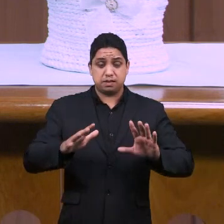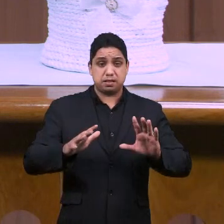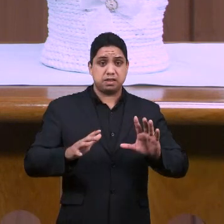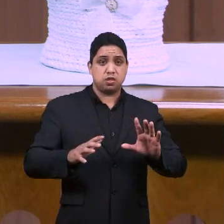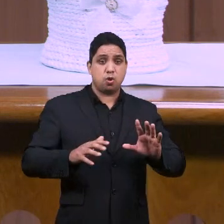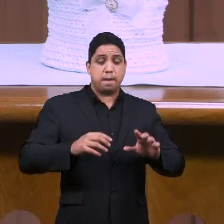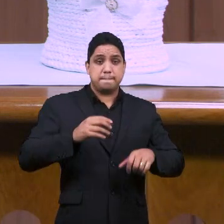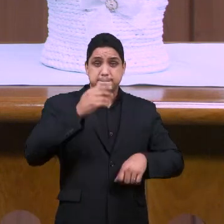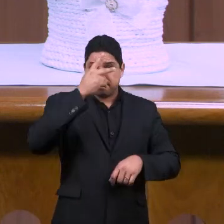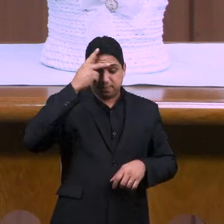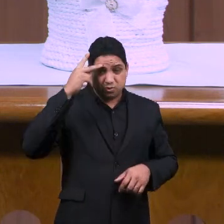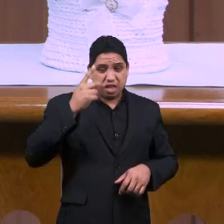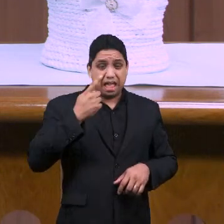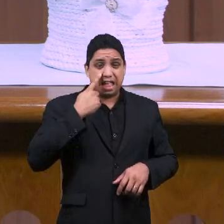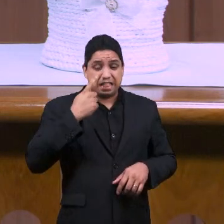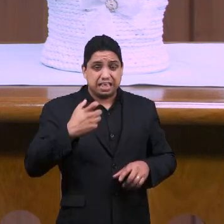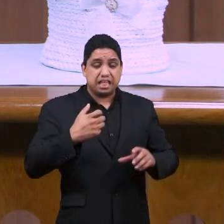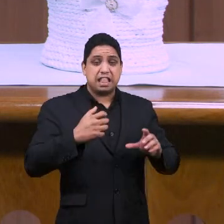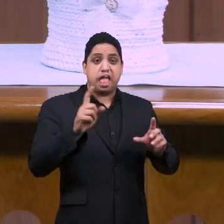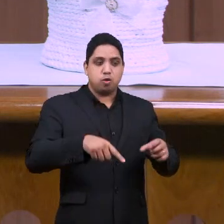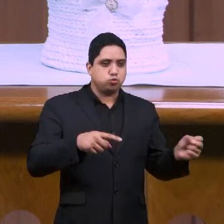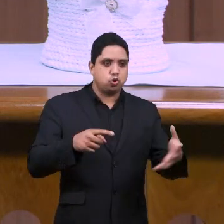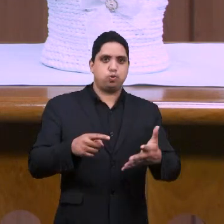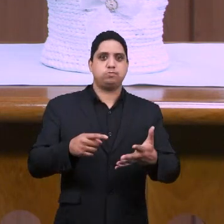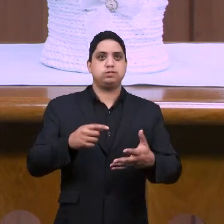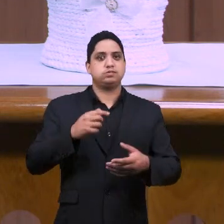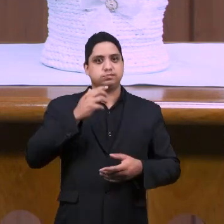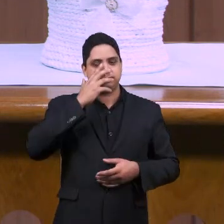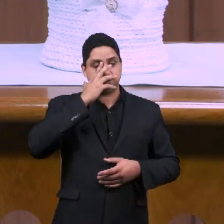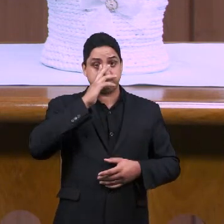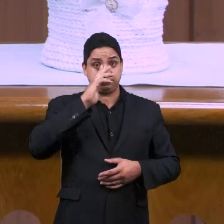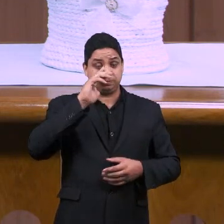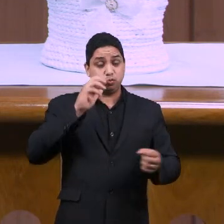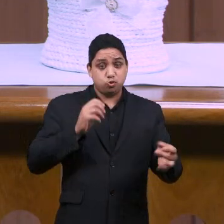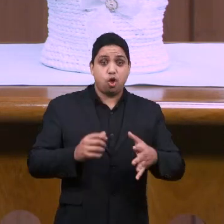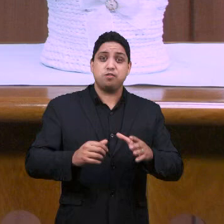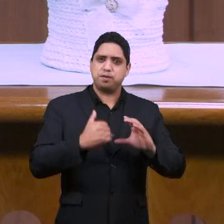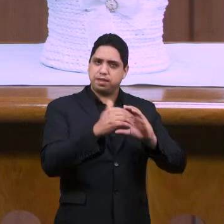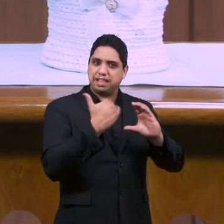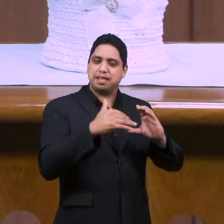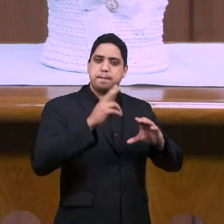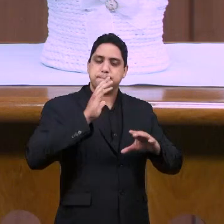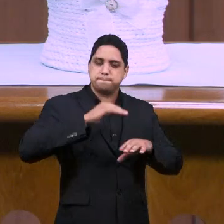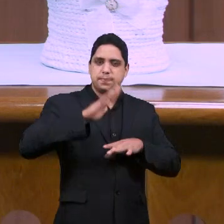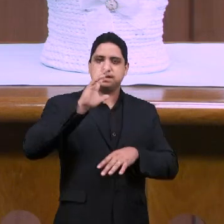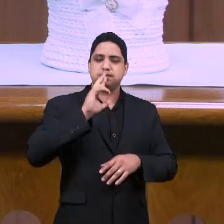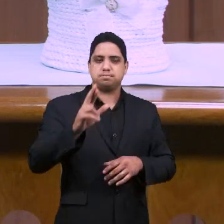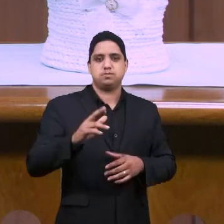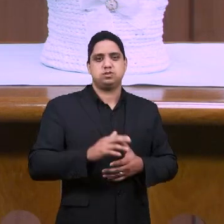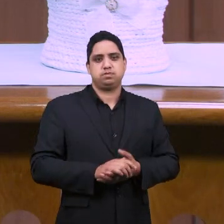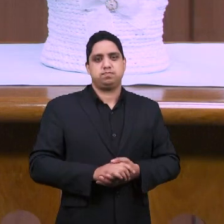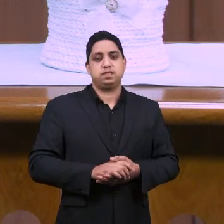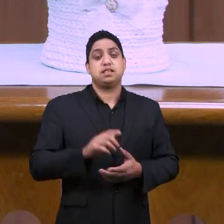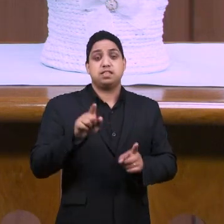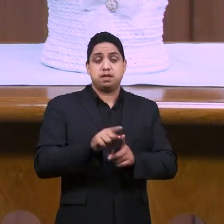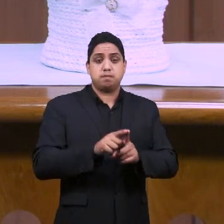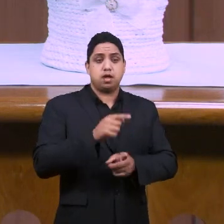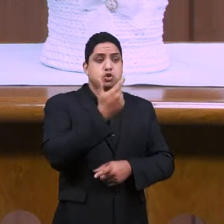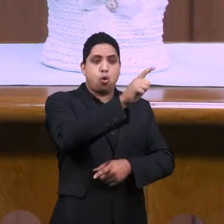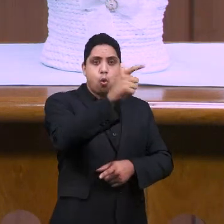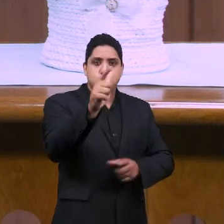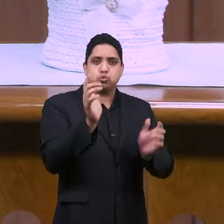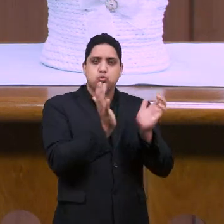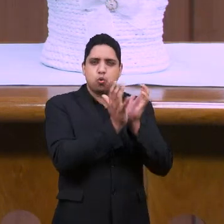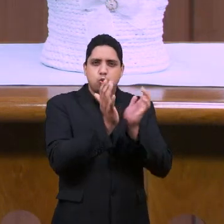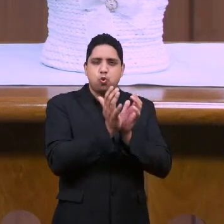grand pourcentuel de participation de ceux qui sont intéressés sont les nouveaux convertis. Et pas seulement les nouveaux convertis, ceux qui